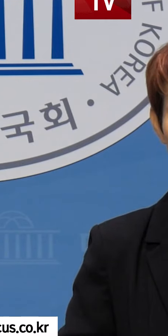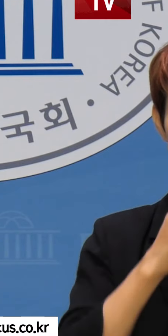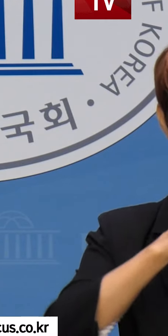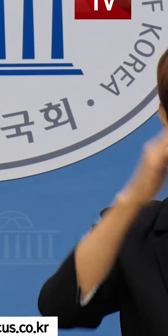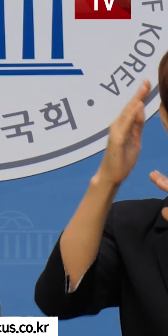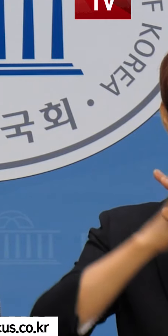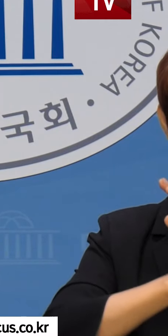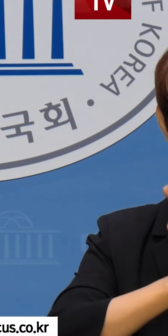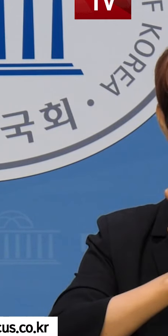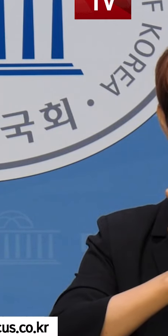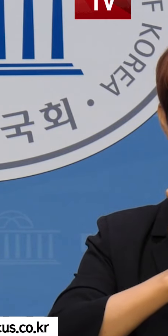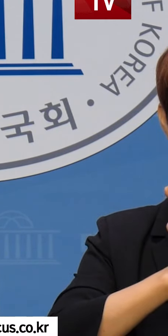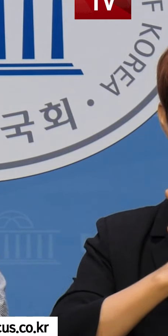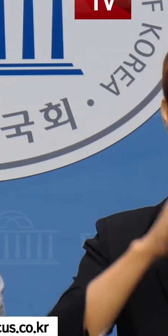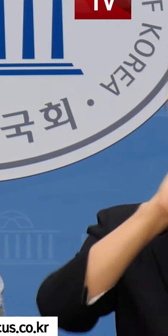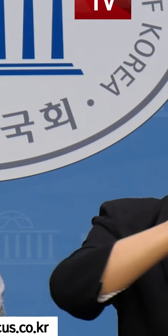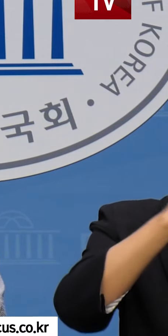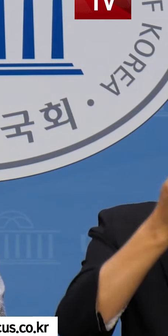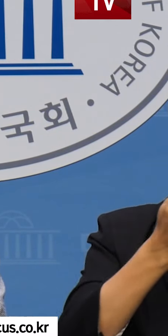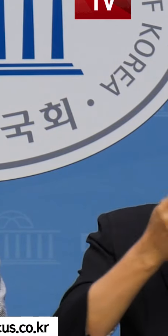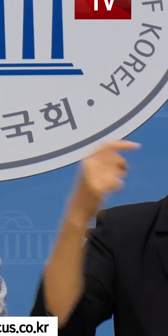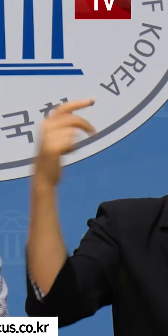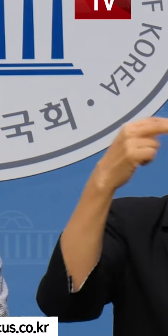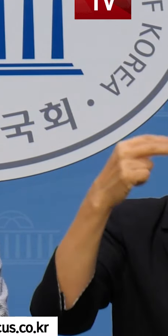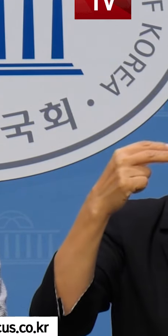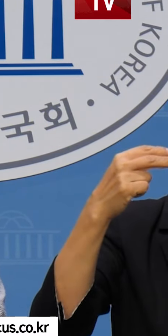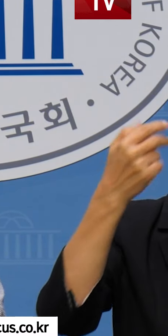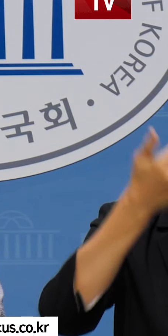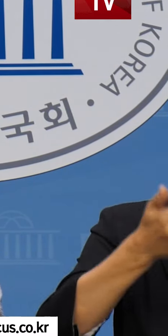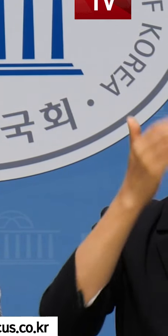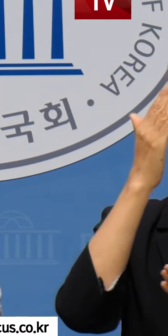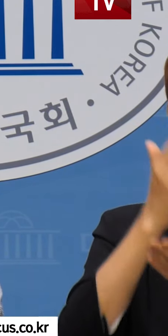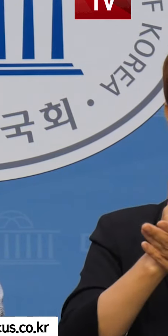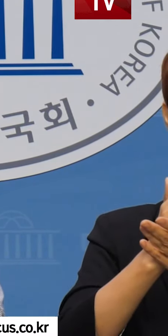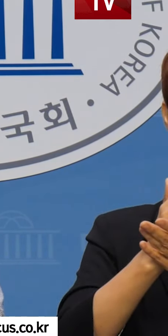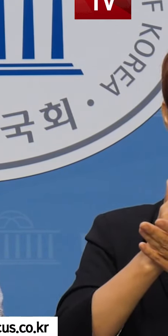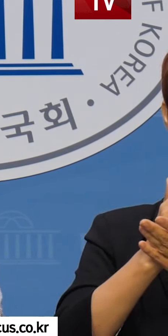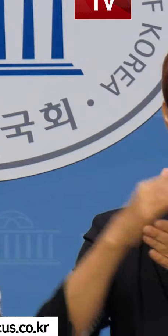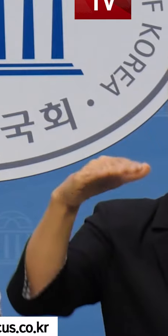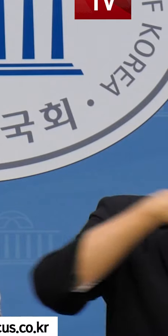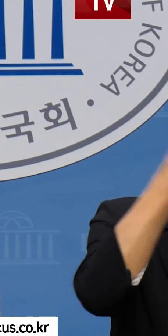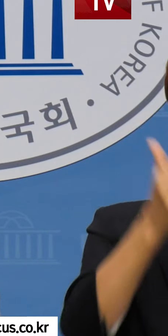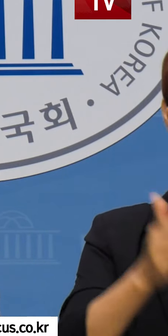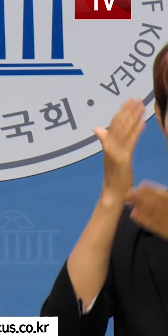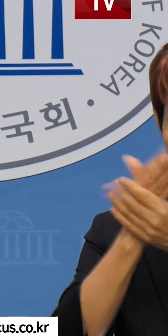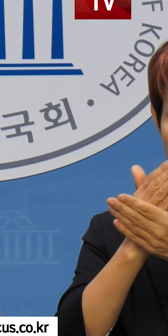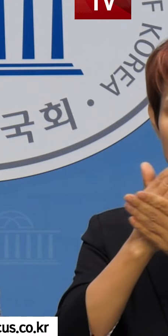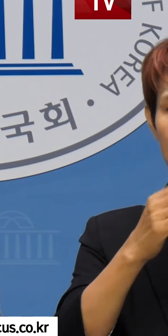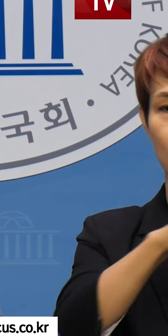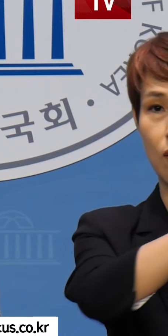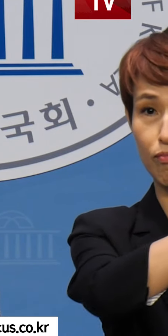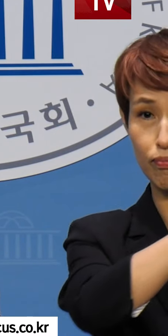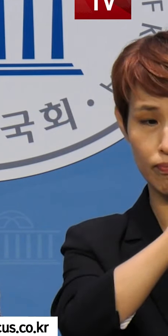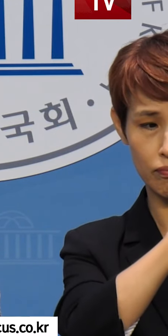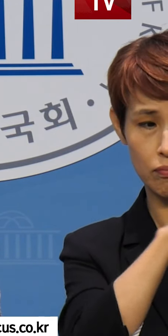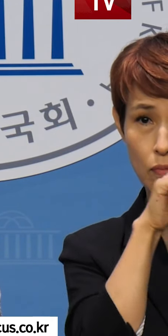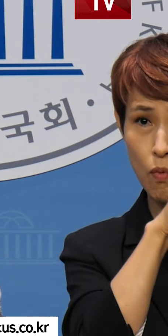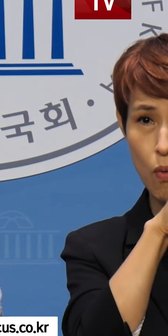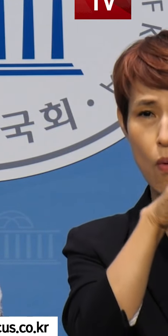남북은 상호간의 비방과 중상을 하지 않기로 합의하고 군사 붕괴선